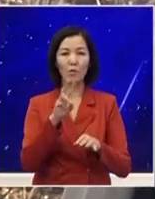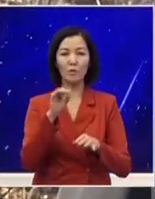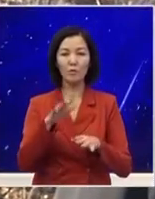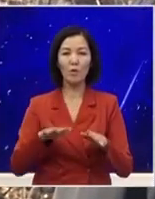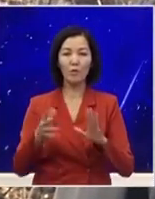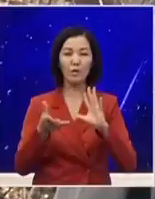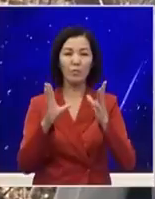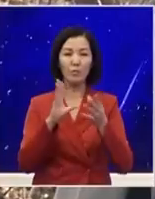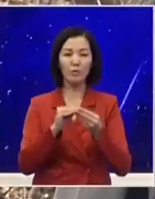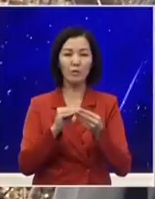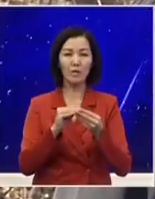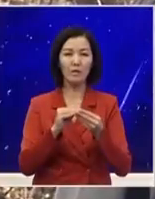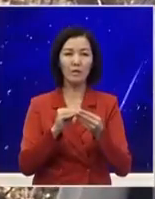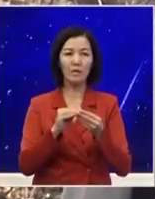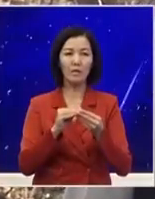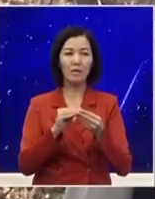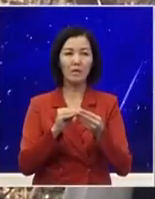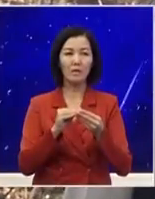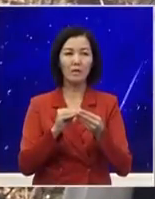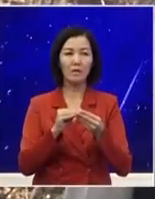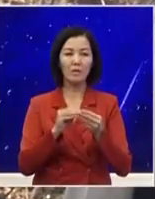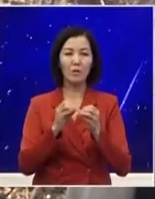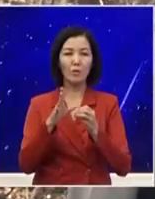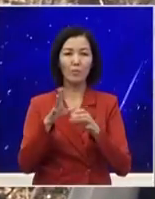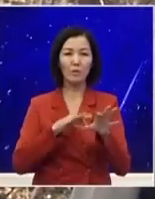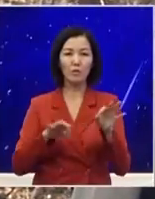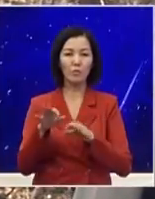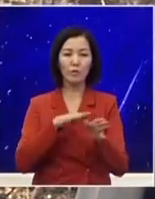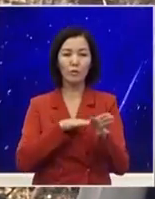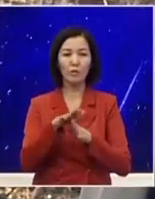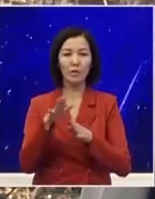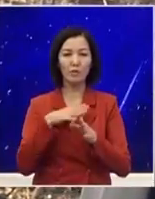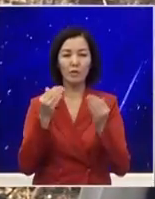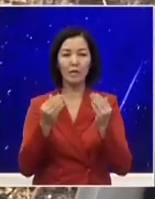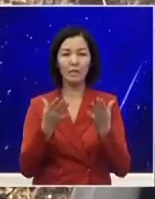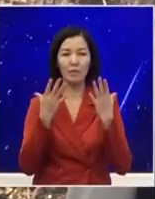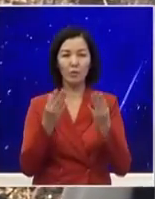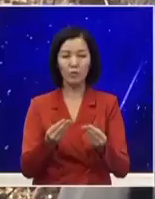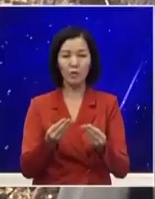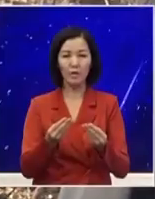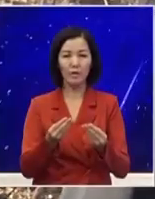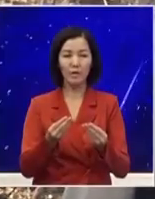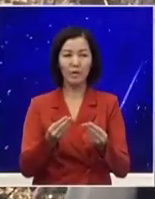бойынша 15 жоба жүзеге асырылуда. Қазіргі уақытта